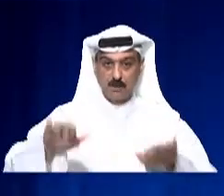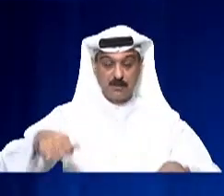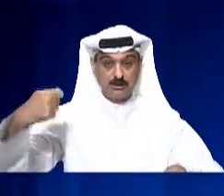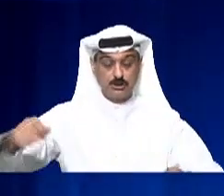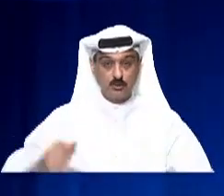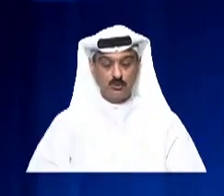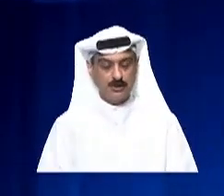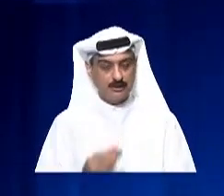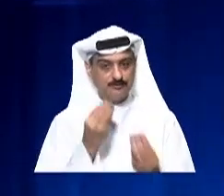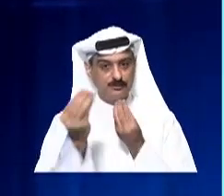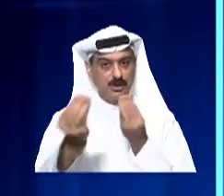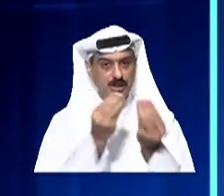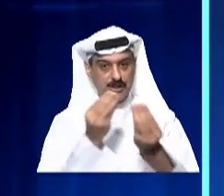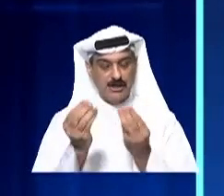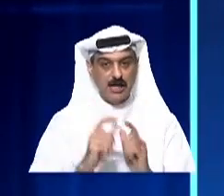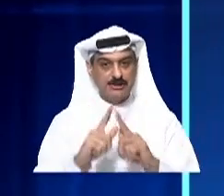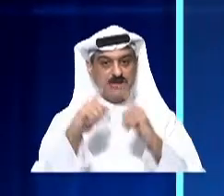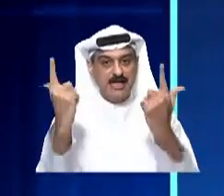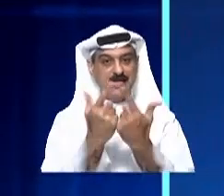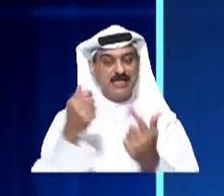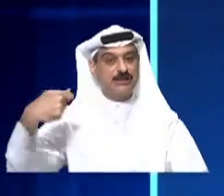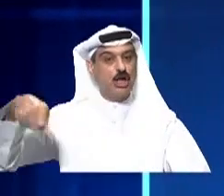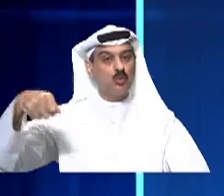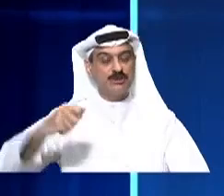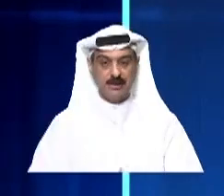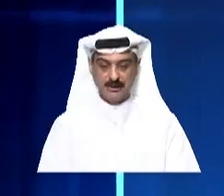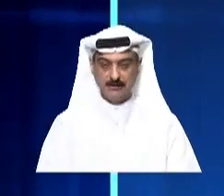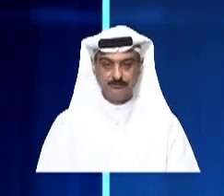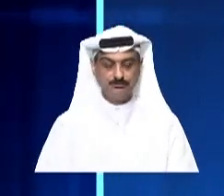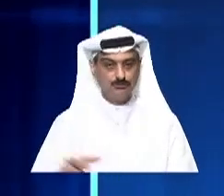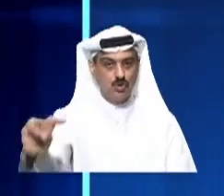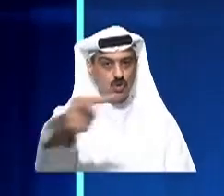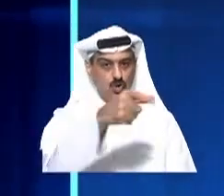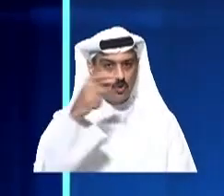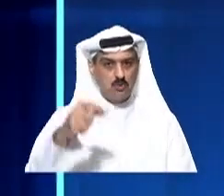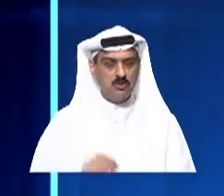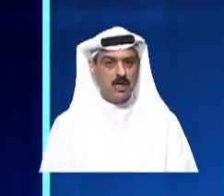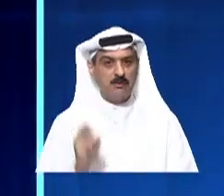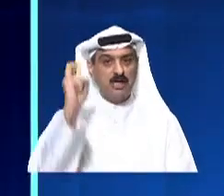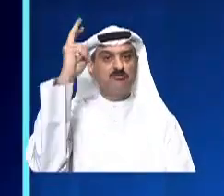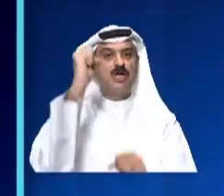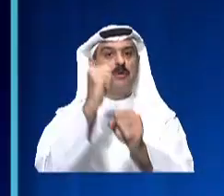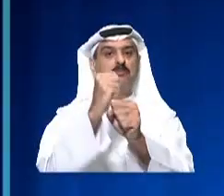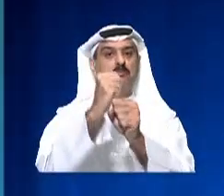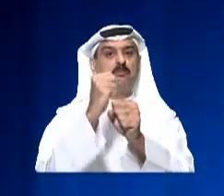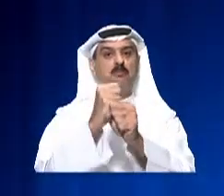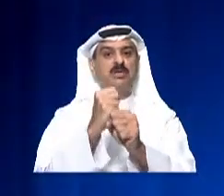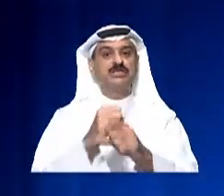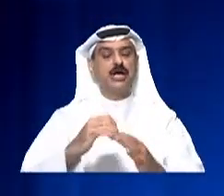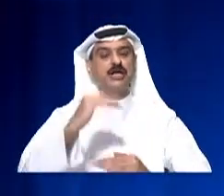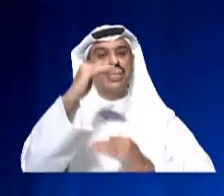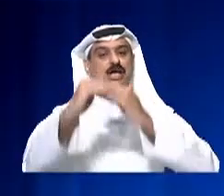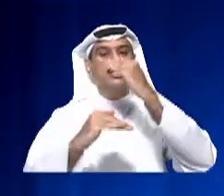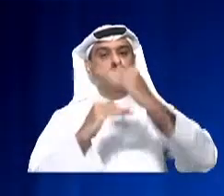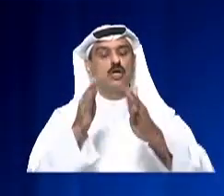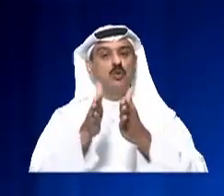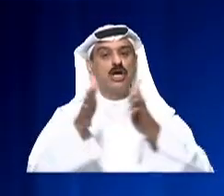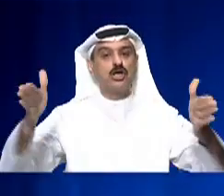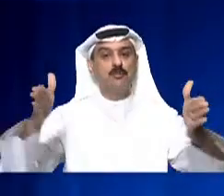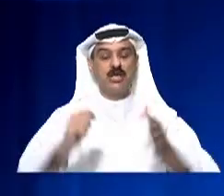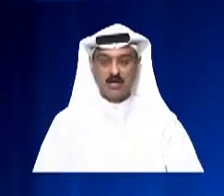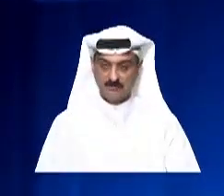اللجنة الوزارية المشرفة على متابعة تنفيذ المشاريع التنموية الكبرى بشأن المنطقة الخدمية